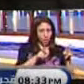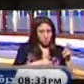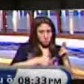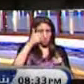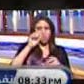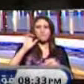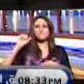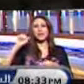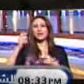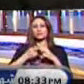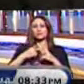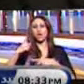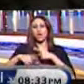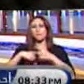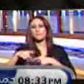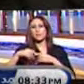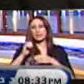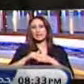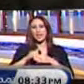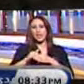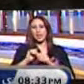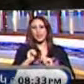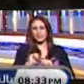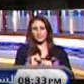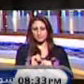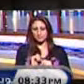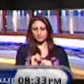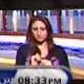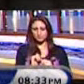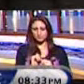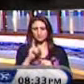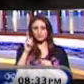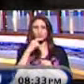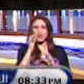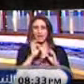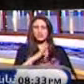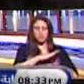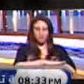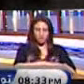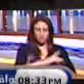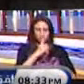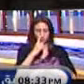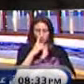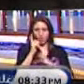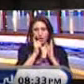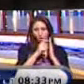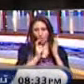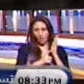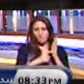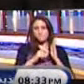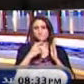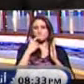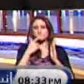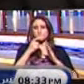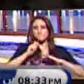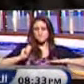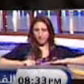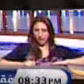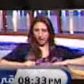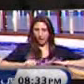الإداري بوقف التنفيذ، ولكن إحنا أعلنا في وقتها أننا نحترم الحكم وسنقوم بتنفيذ الحكم، وتم بالفعل